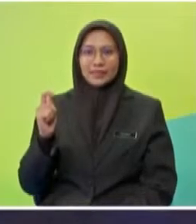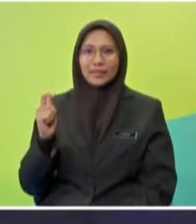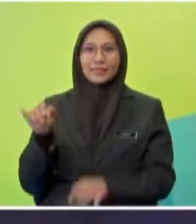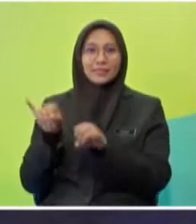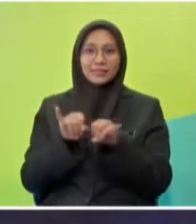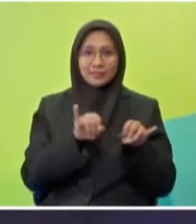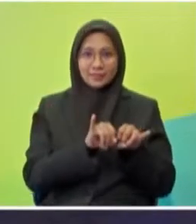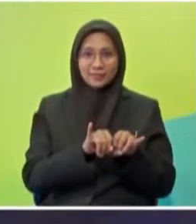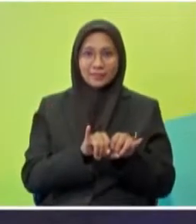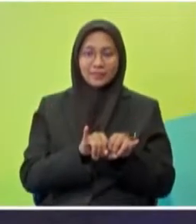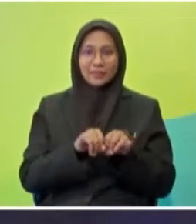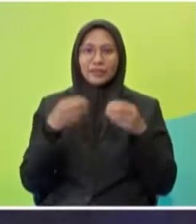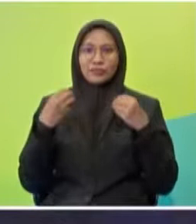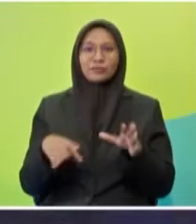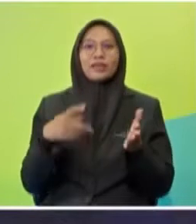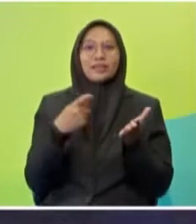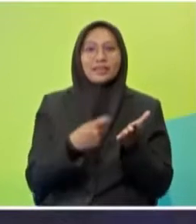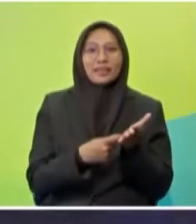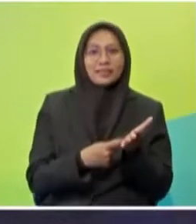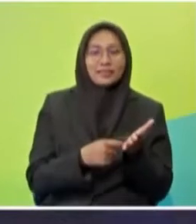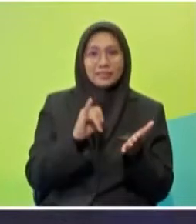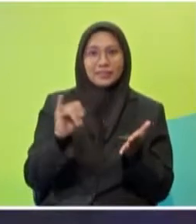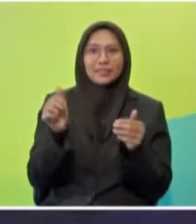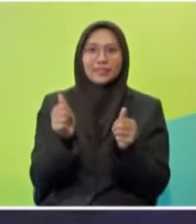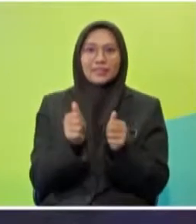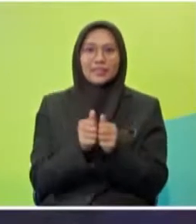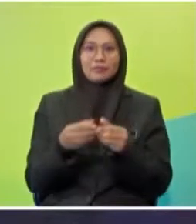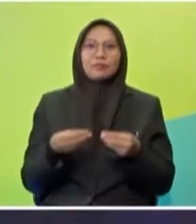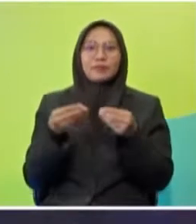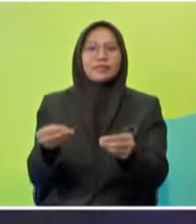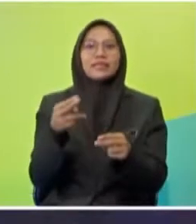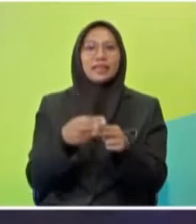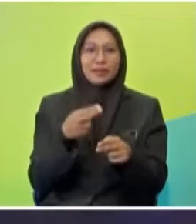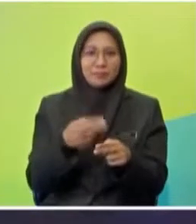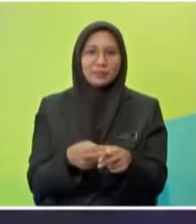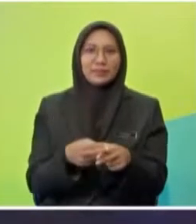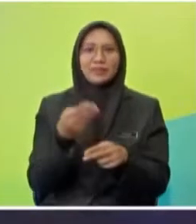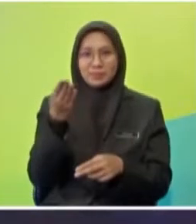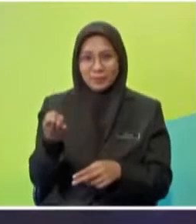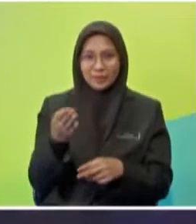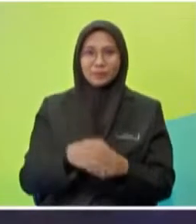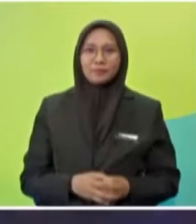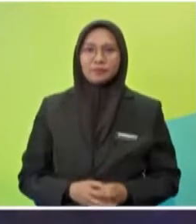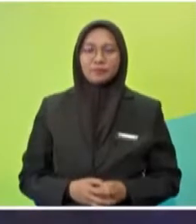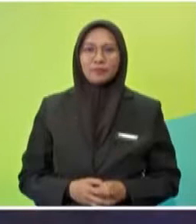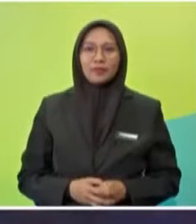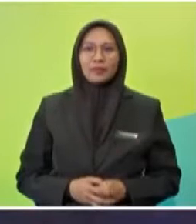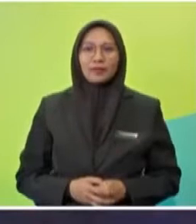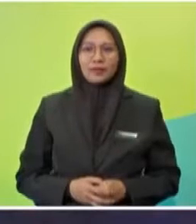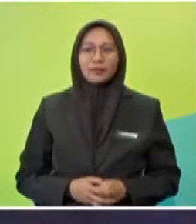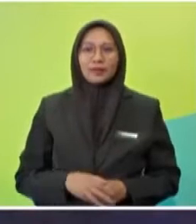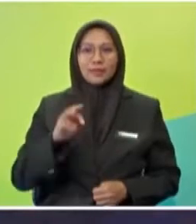senyum Apa kabarnya telah dihargai dengan cara menamai salah sebuah sekolah di sana dengan nama beliau jadi itu yang kedua mukjizat Yang ketika